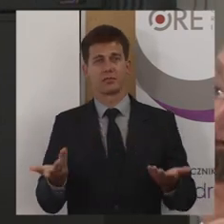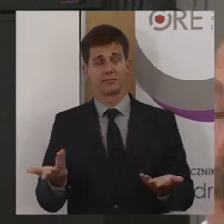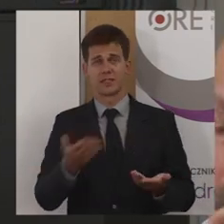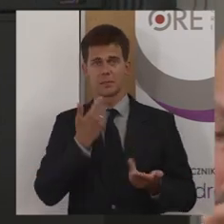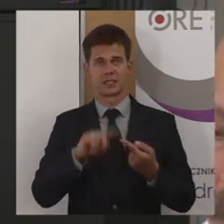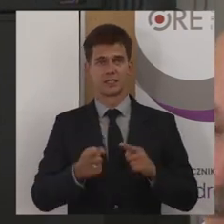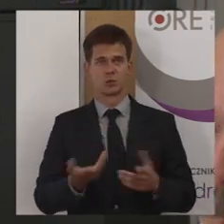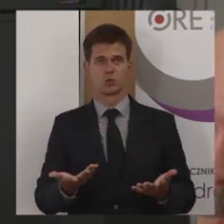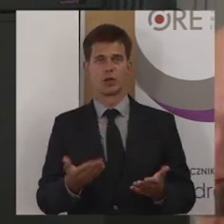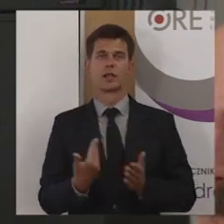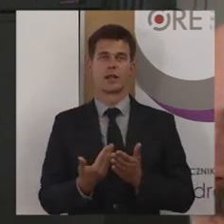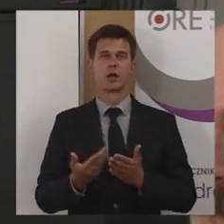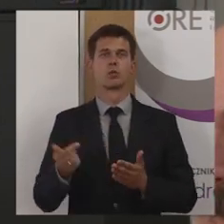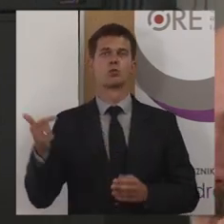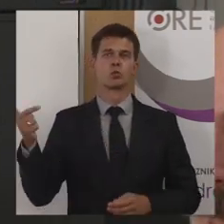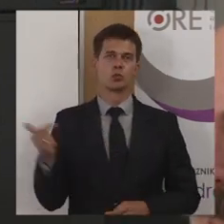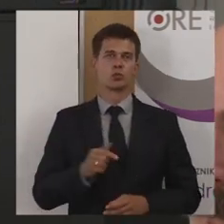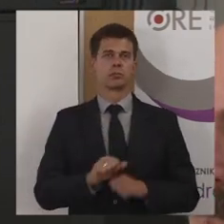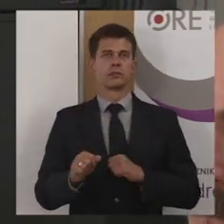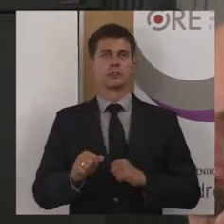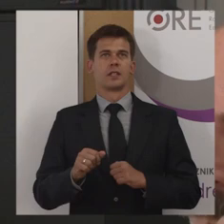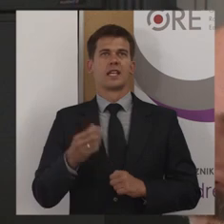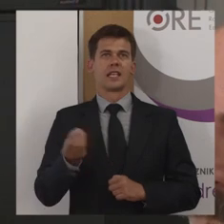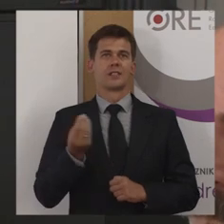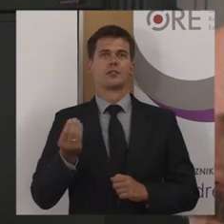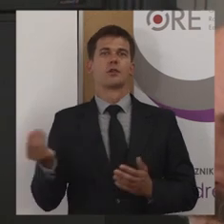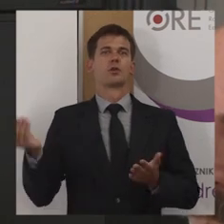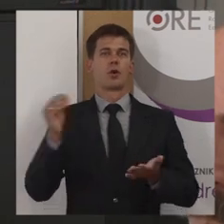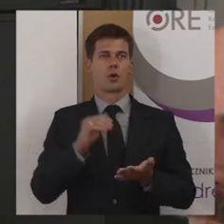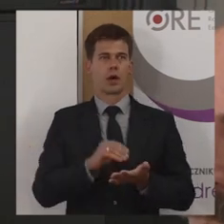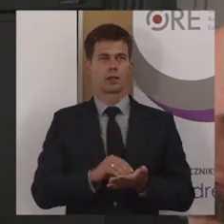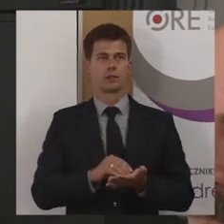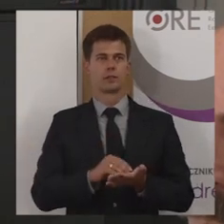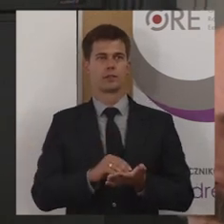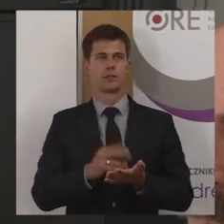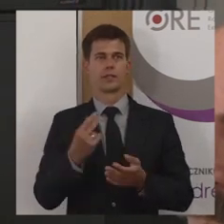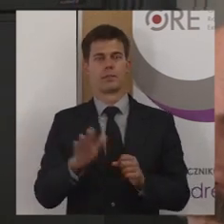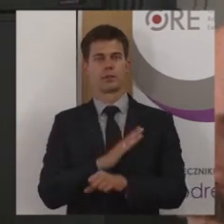dodatkowych elementów, bez tego jeszcze jednego klocka w tej całej układance,